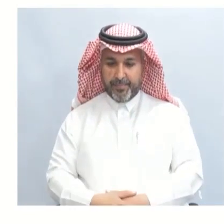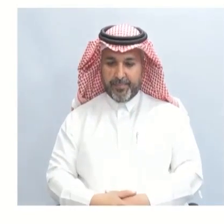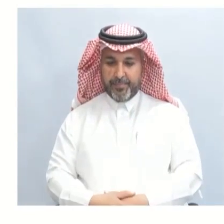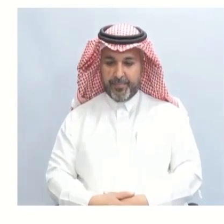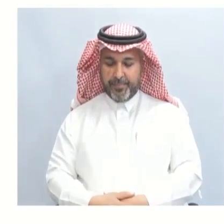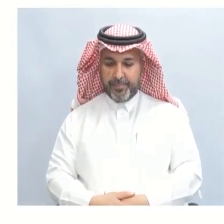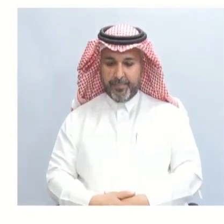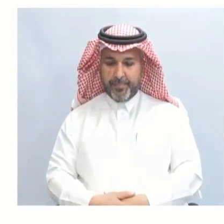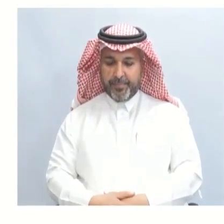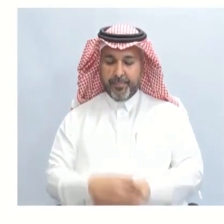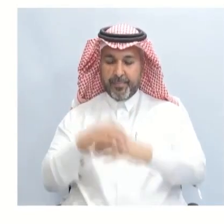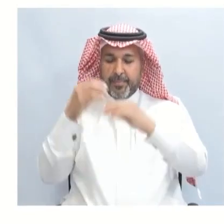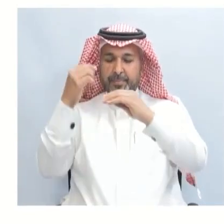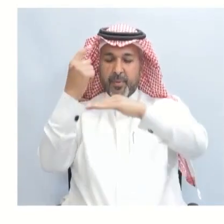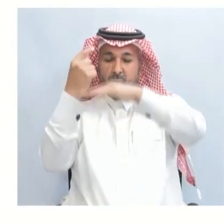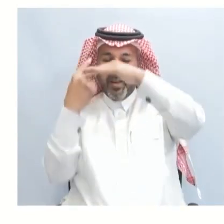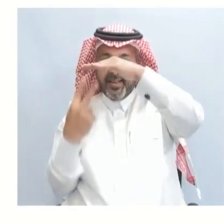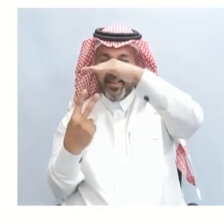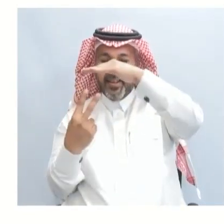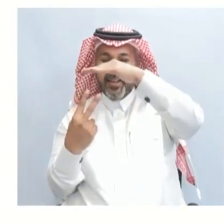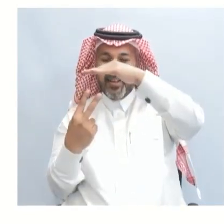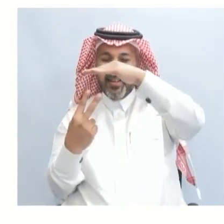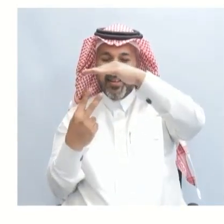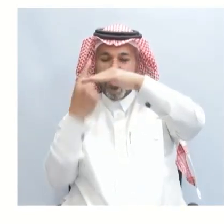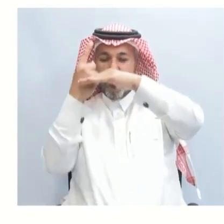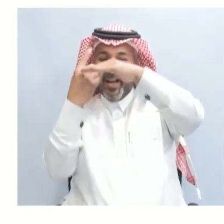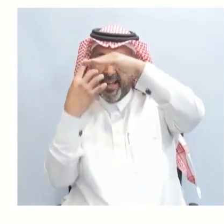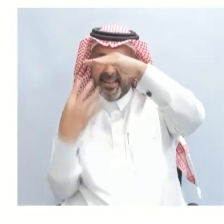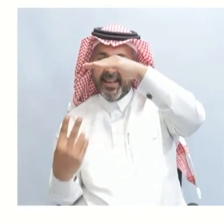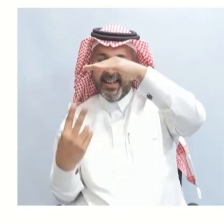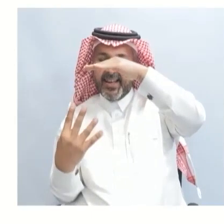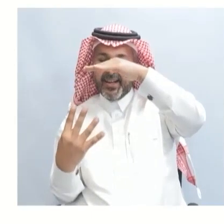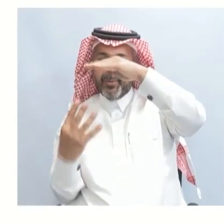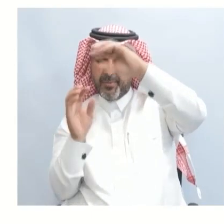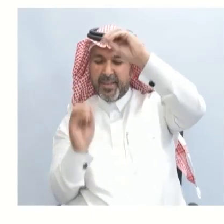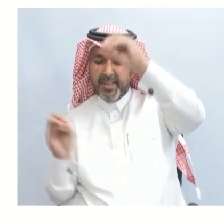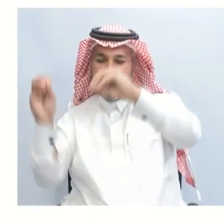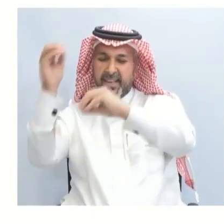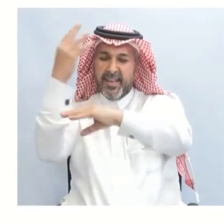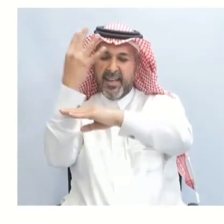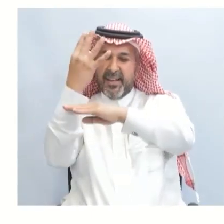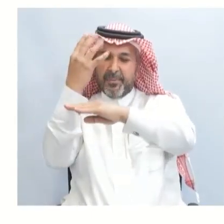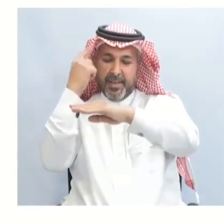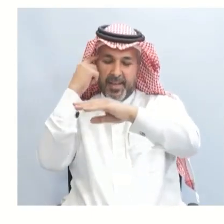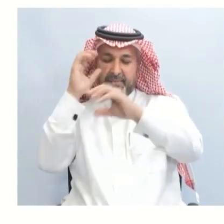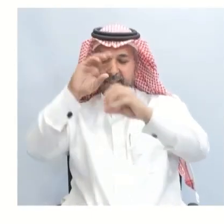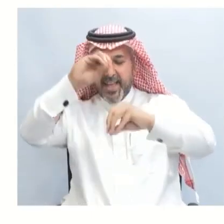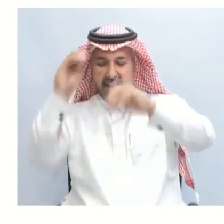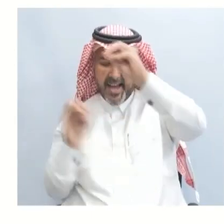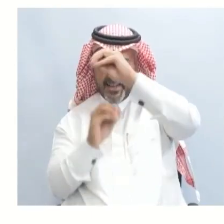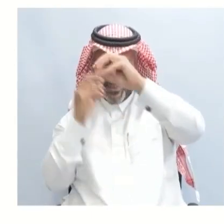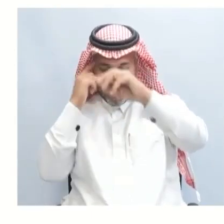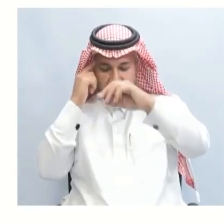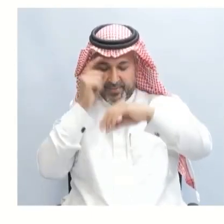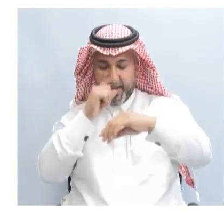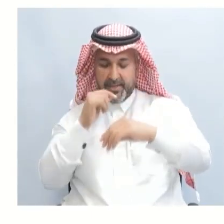ت النص اقلبها 2 على واحد ربعها اربعه عرفت كيف اصبحت ماذا